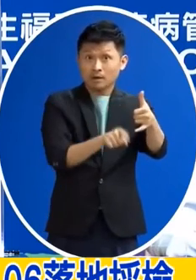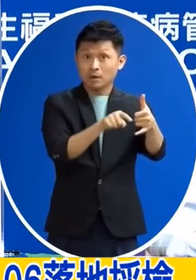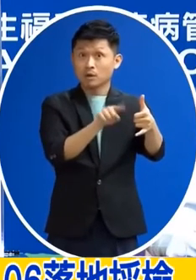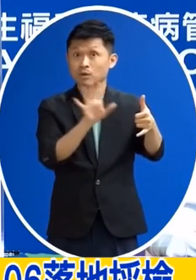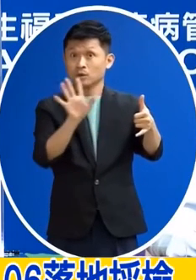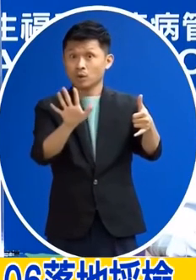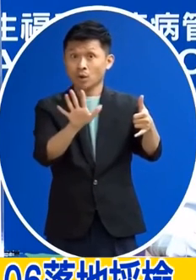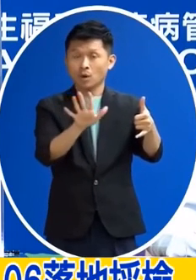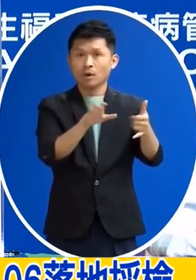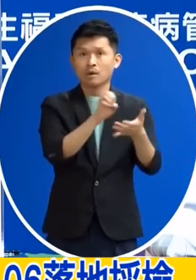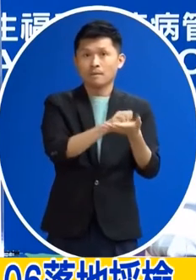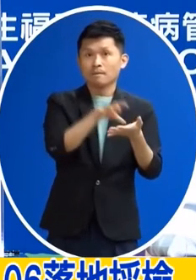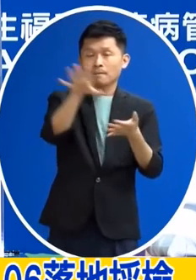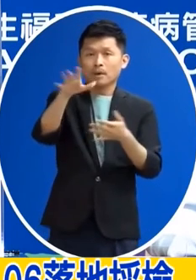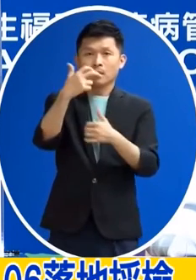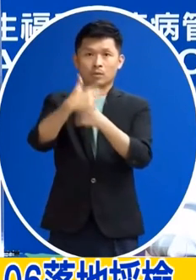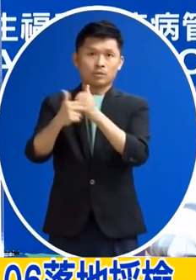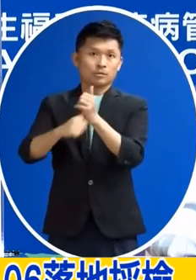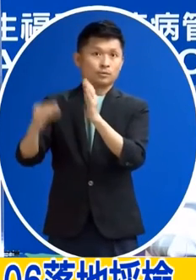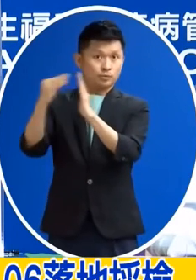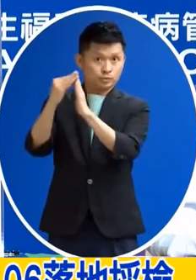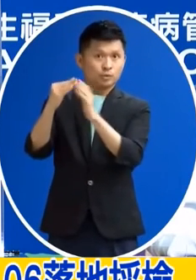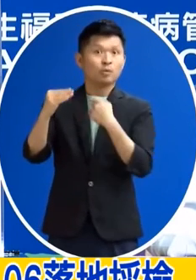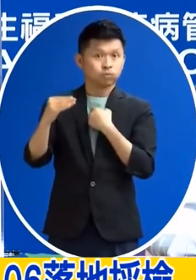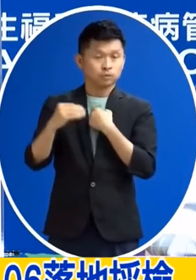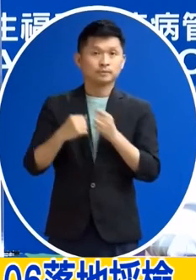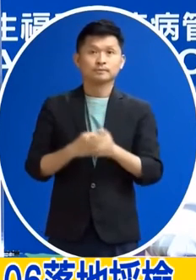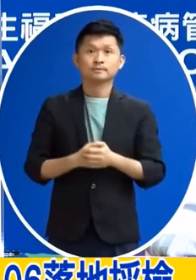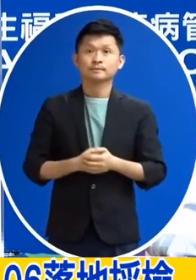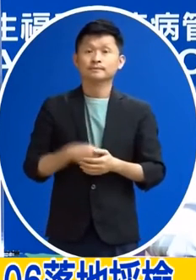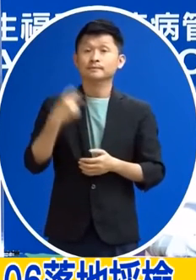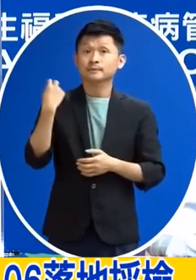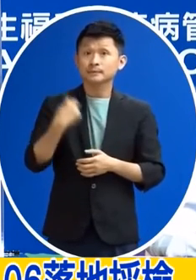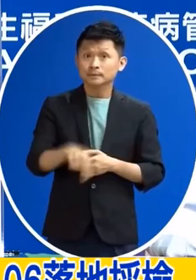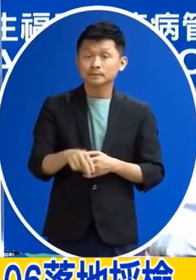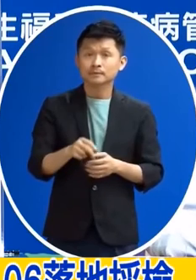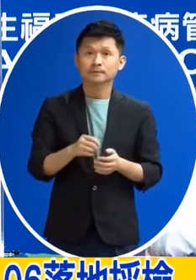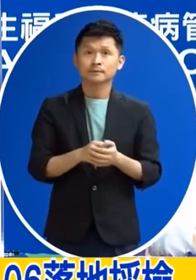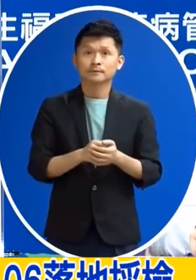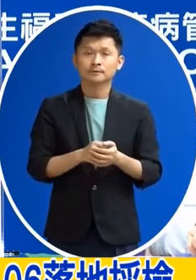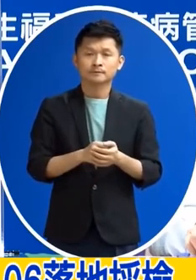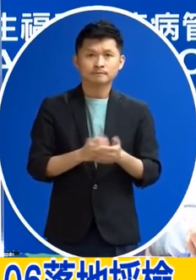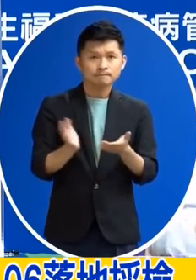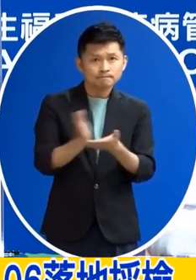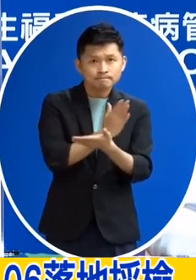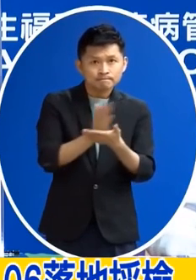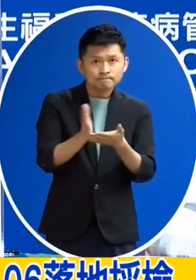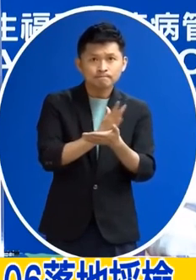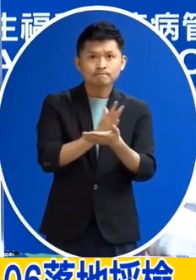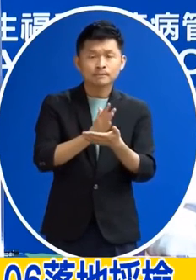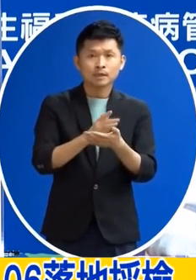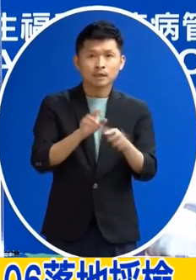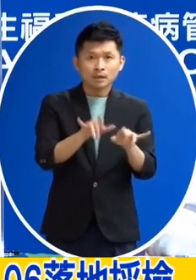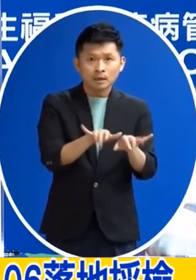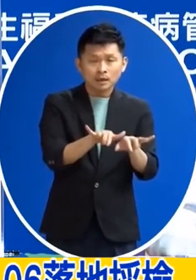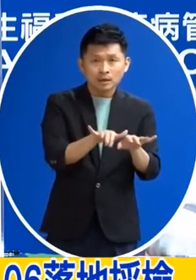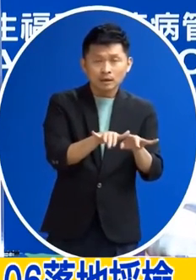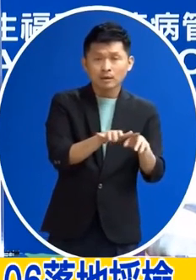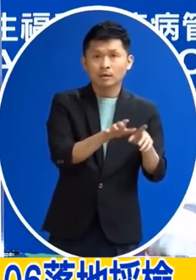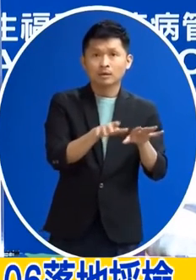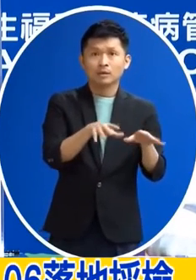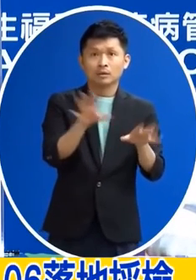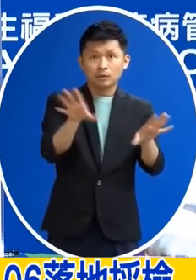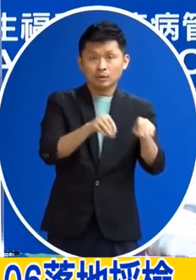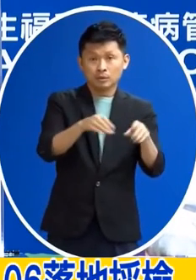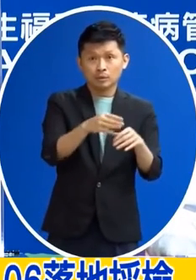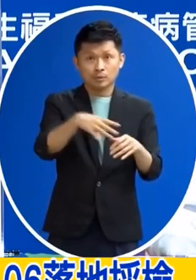要回报给卫生局，然后有适当的一个电子的相关的方式，直接来填报他的一个